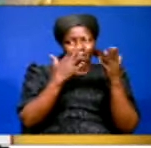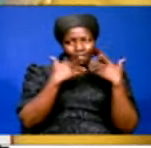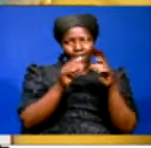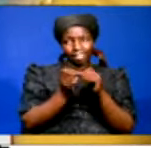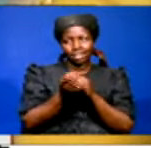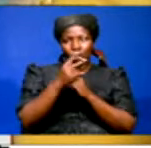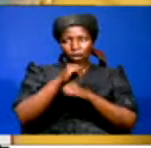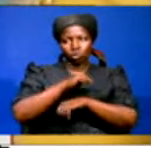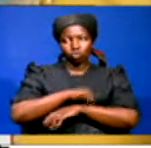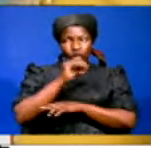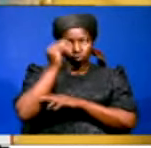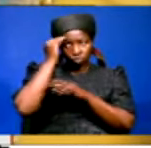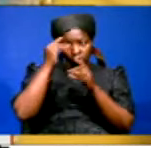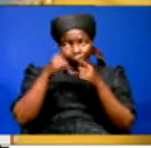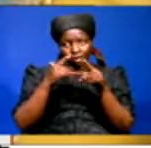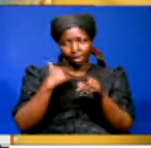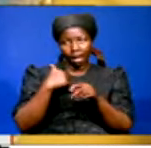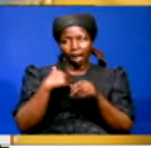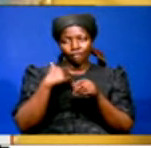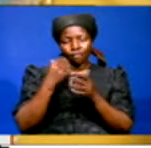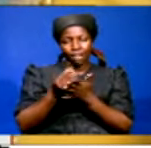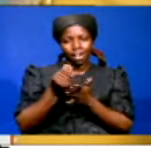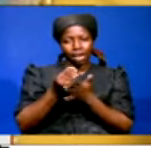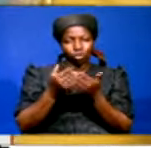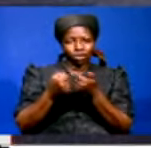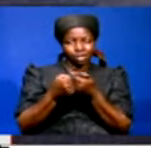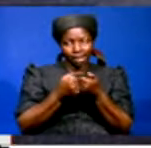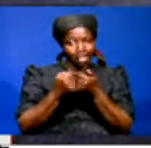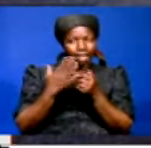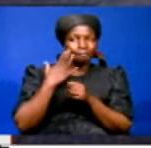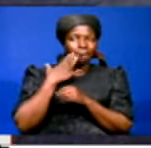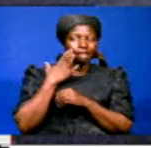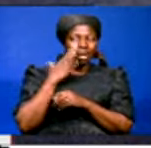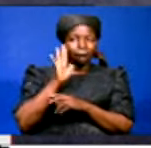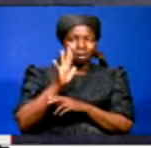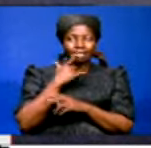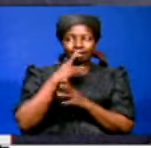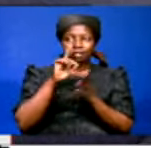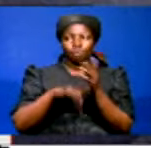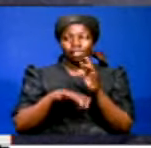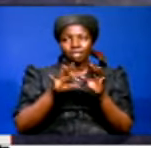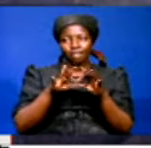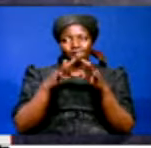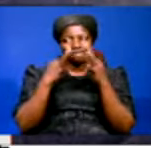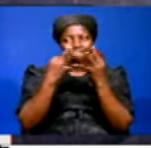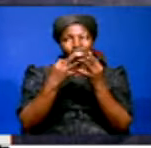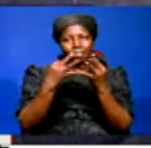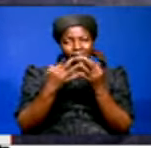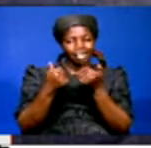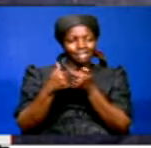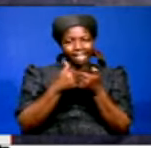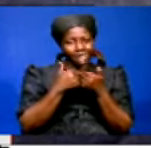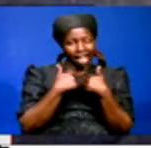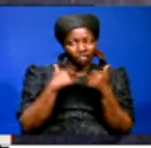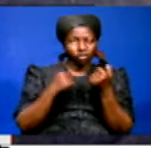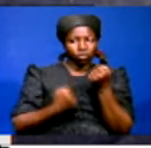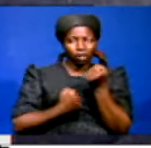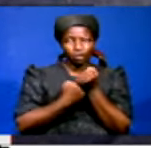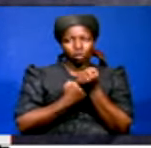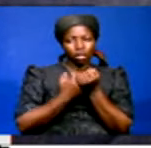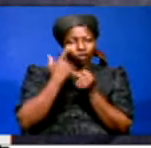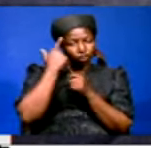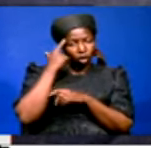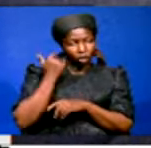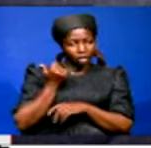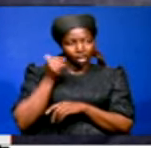ila wanakabiliwa na changamoto za kifedha. Mamake Daphine anasema familia hiyo imetatizika kugharimia mahitaji ya binti huyo